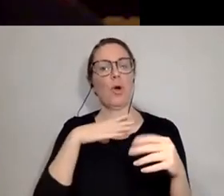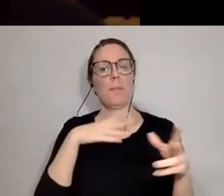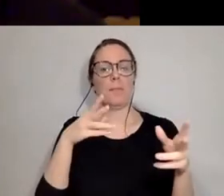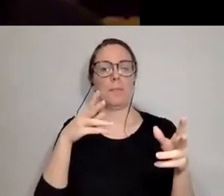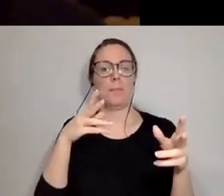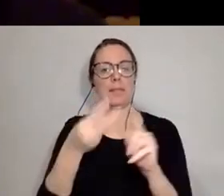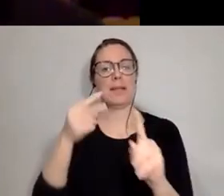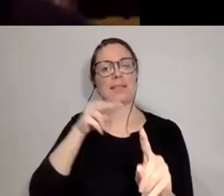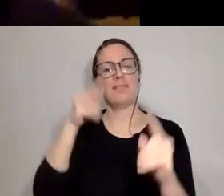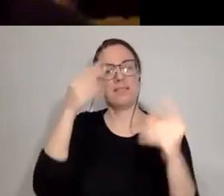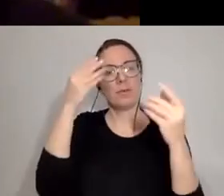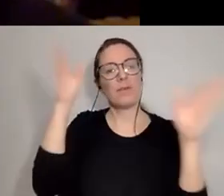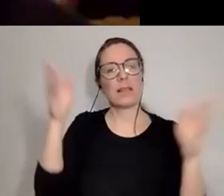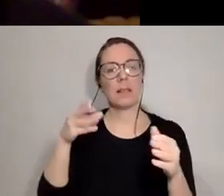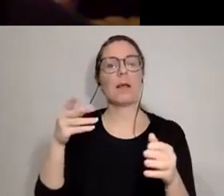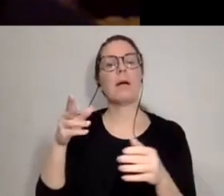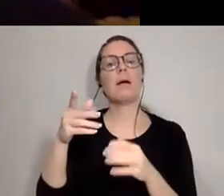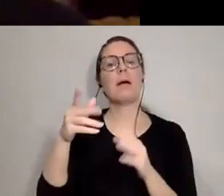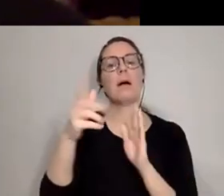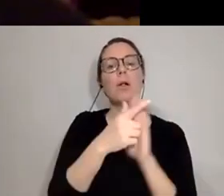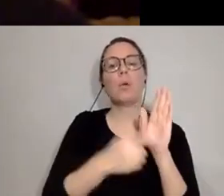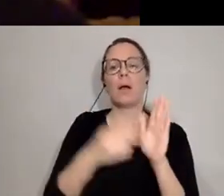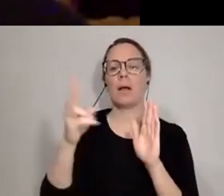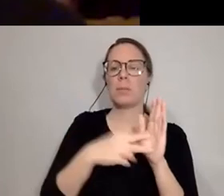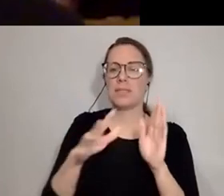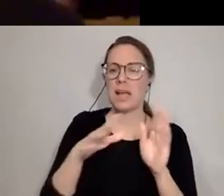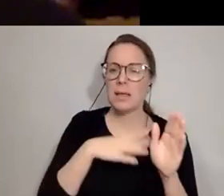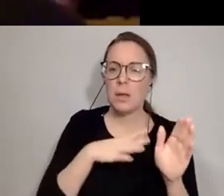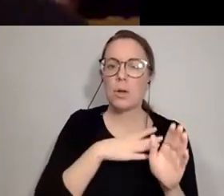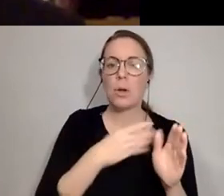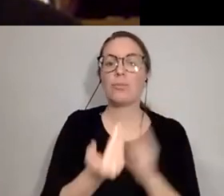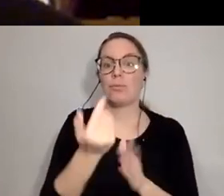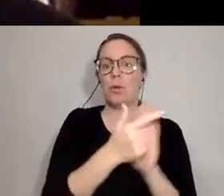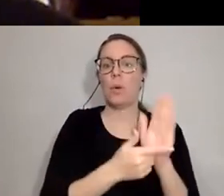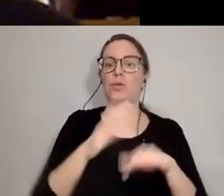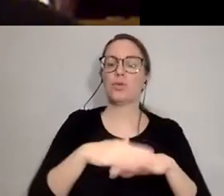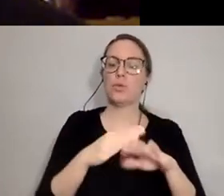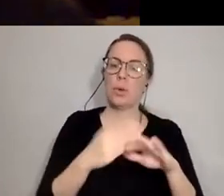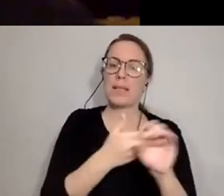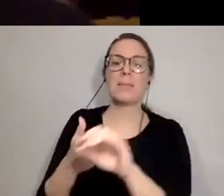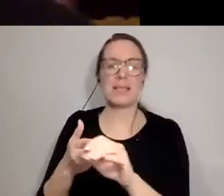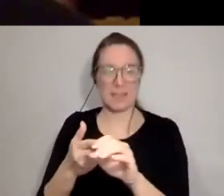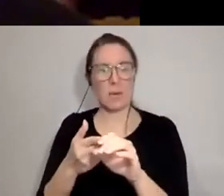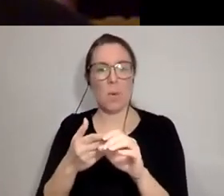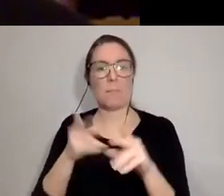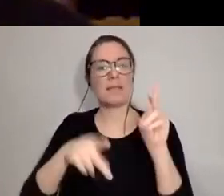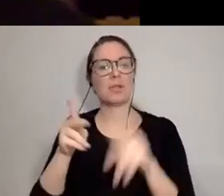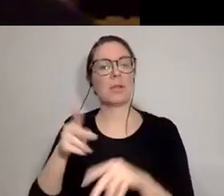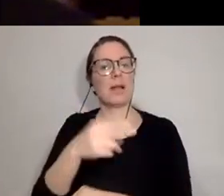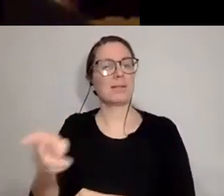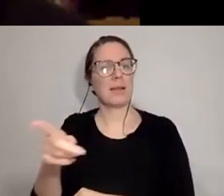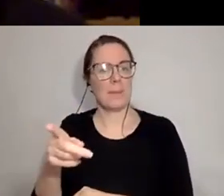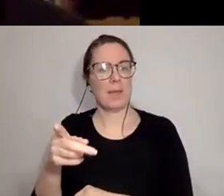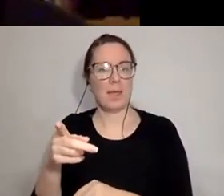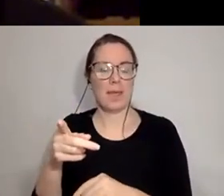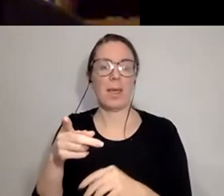qui s'appelle chez nous « Pour l'égalité des droits et des chances, la citoyenneté et la participation des personnes handicapées ». Il s'inscrit, évidemment, aussi dans